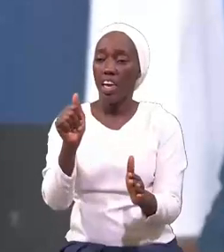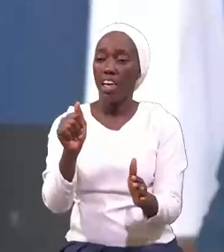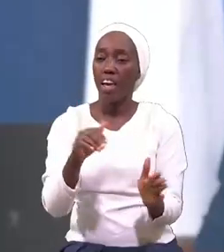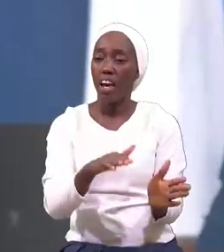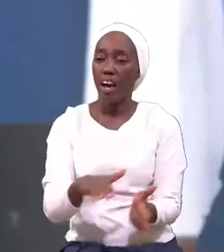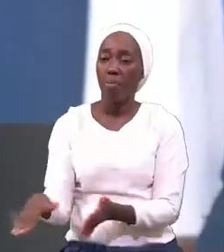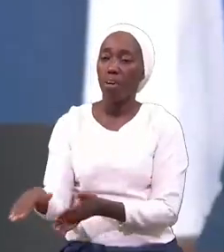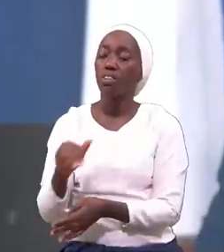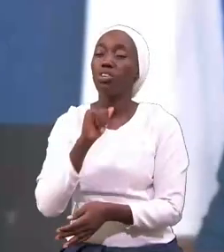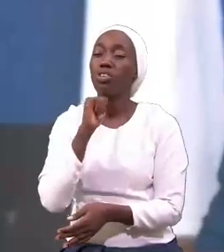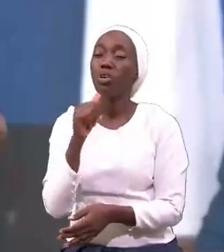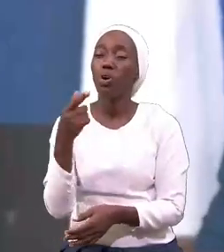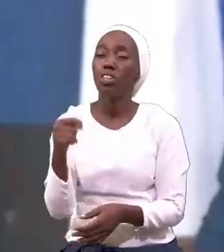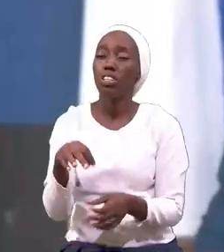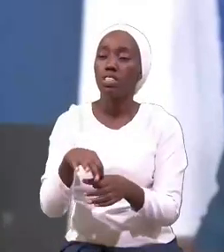N'abandonnez pas l'Esprit.